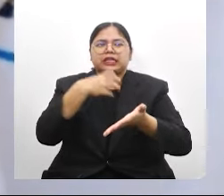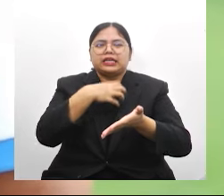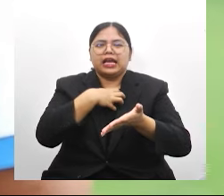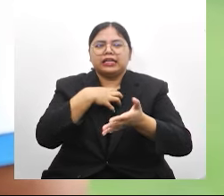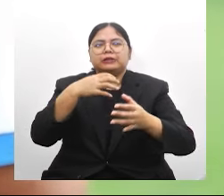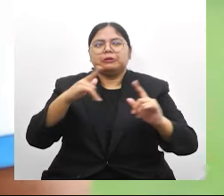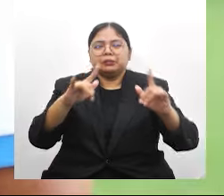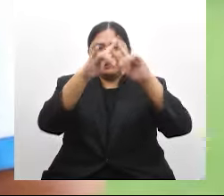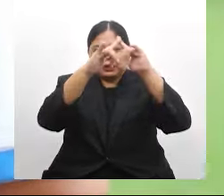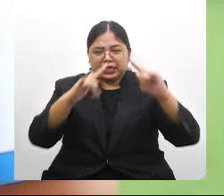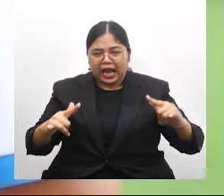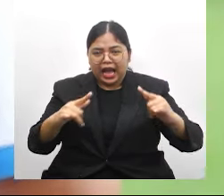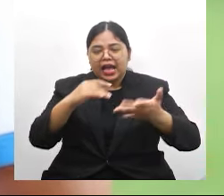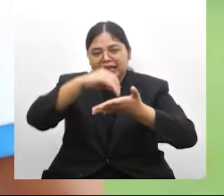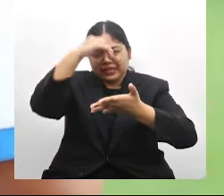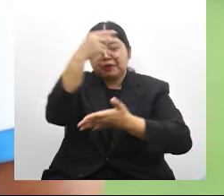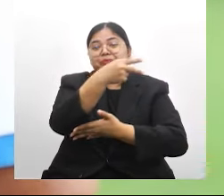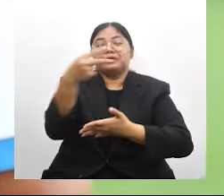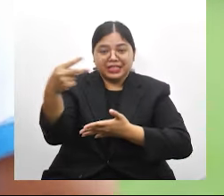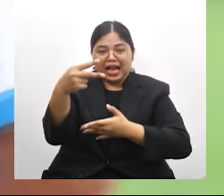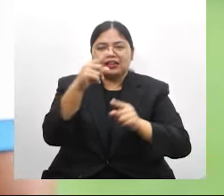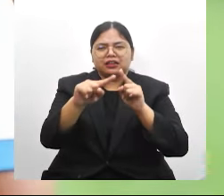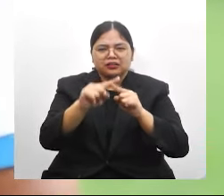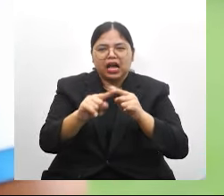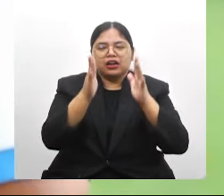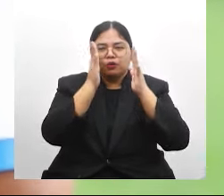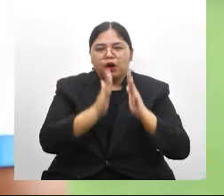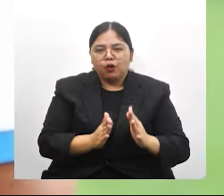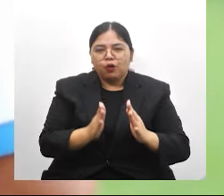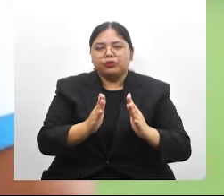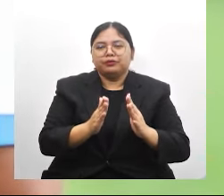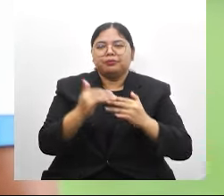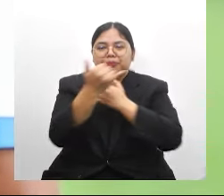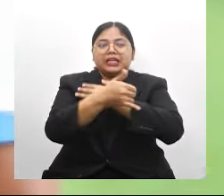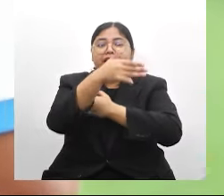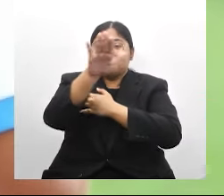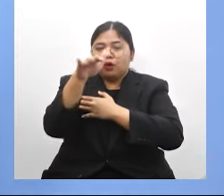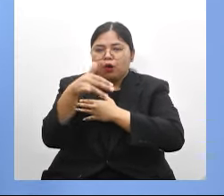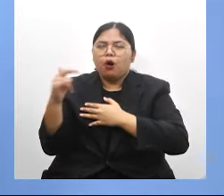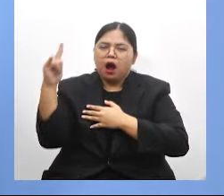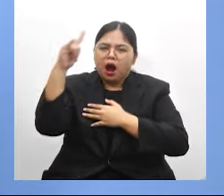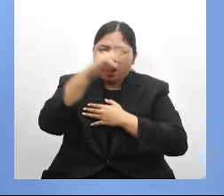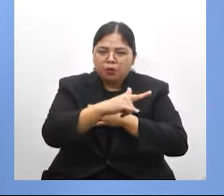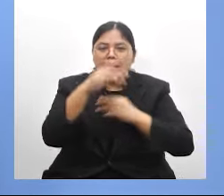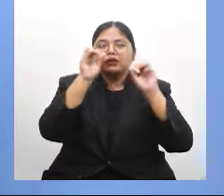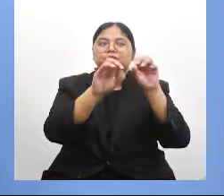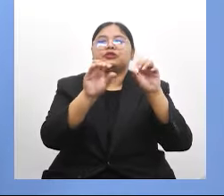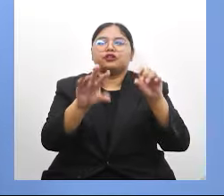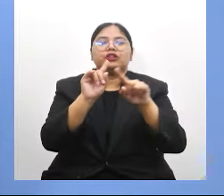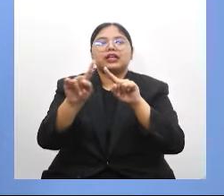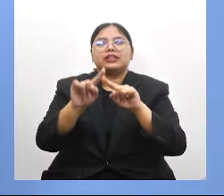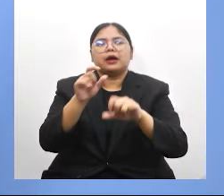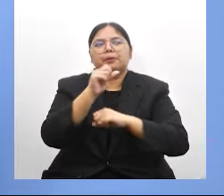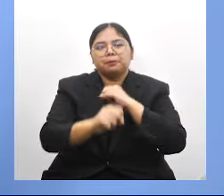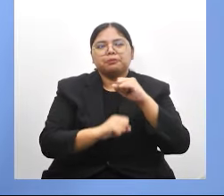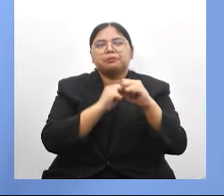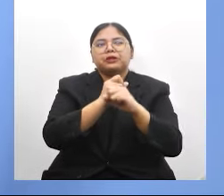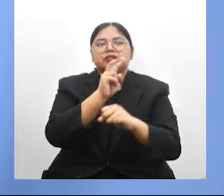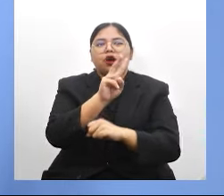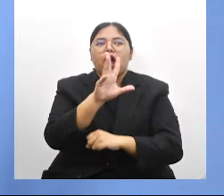นะคะที่เป็นชาวต่างชาตินะคะให้มาพัฒนานักเรียนมากขึ้นนะคะอย่างน้อยที่สุดเนี่ยในปีการศึกษา